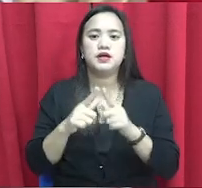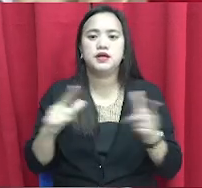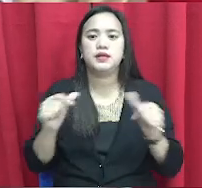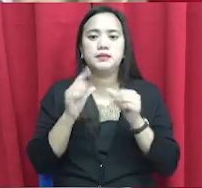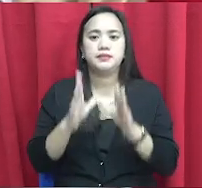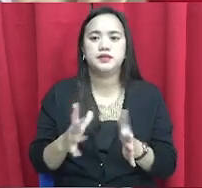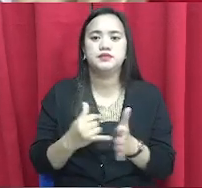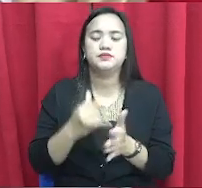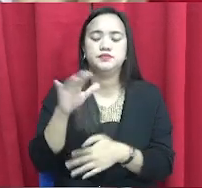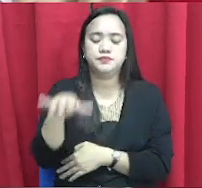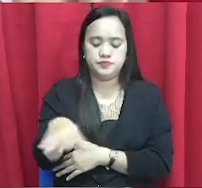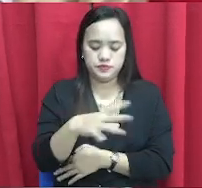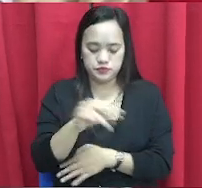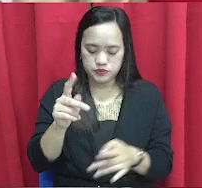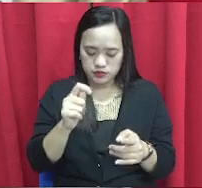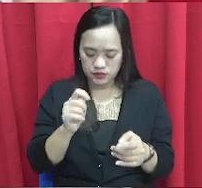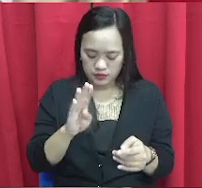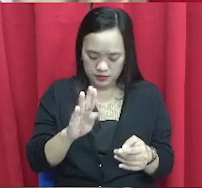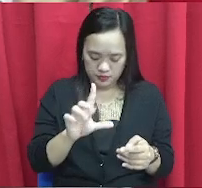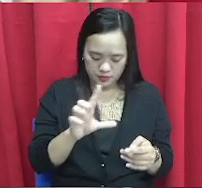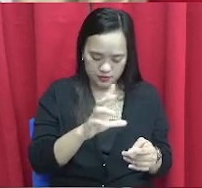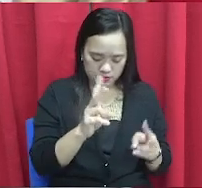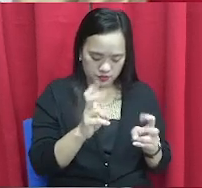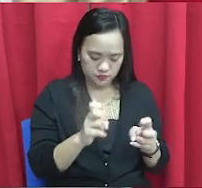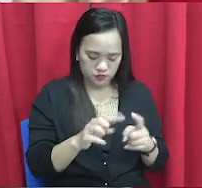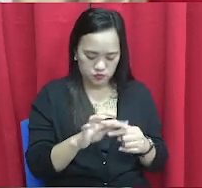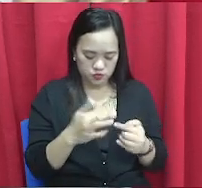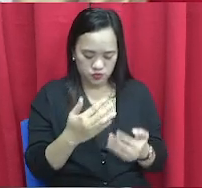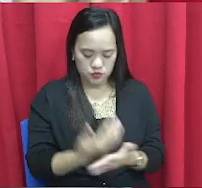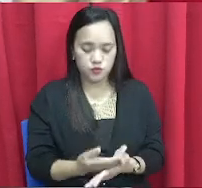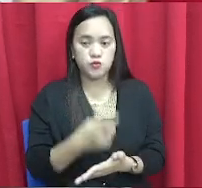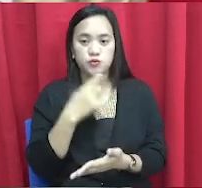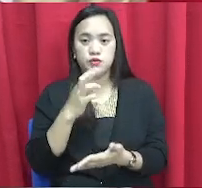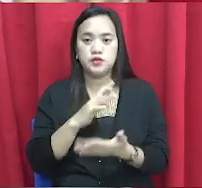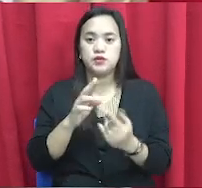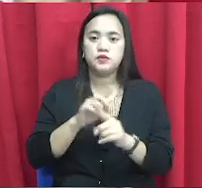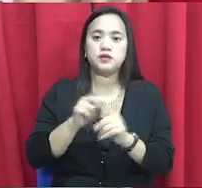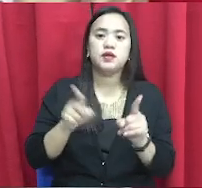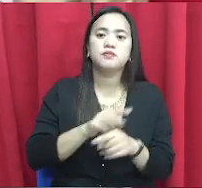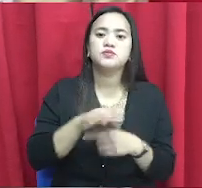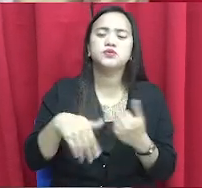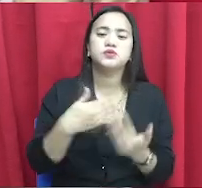po mga kapatid sa programa pong ito lalong-lalo na po pagdating sa